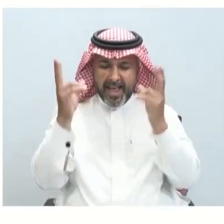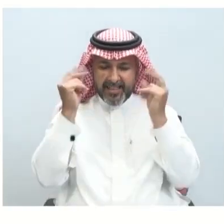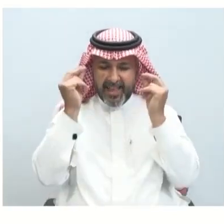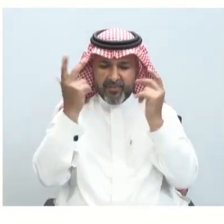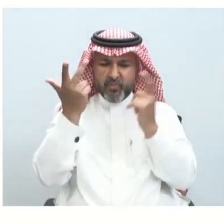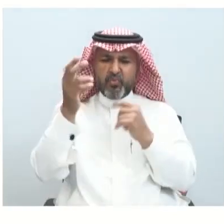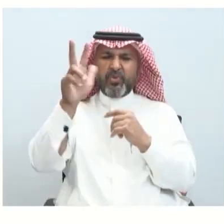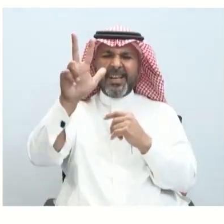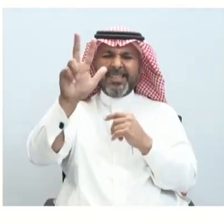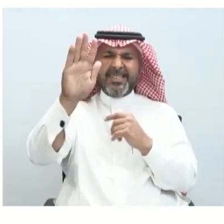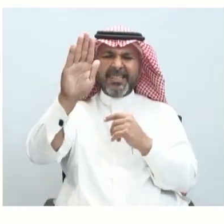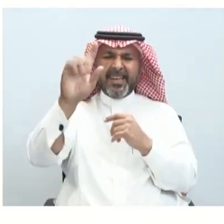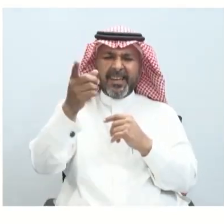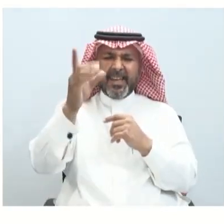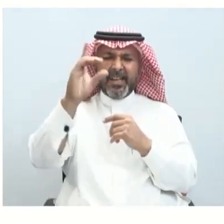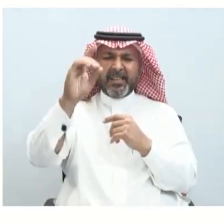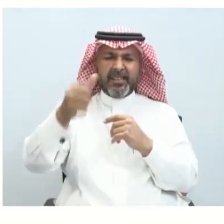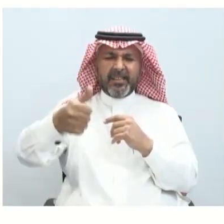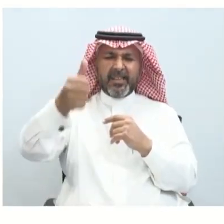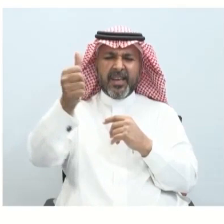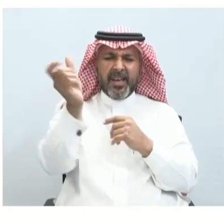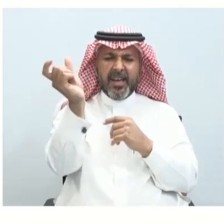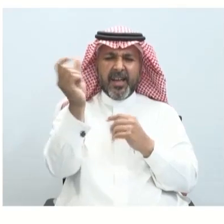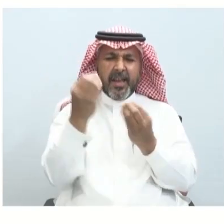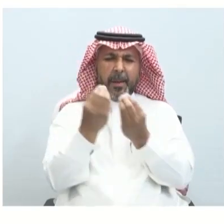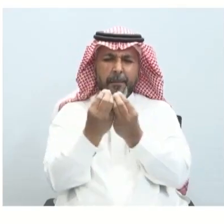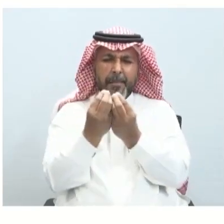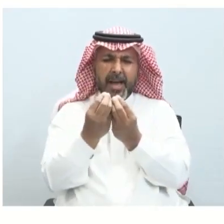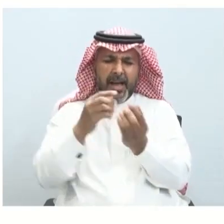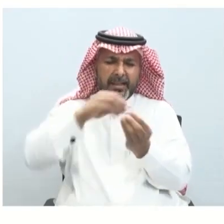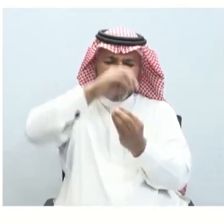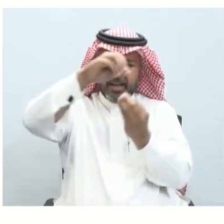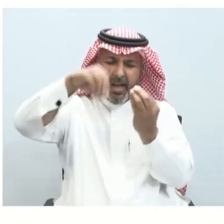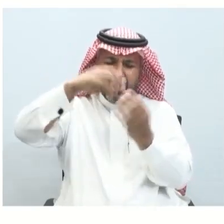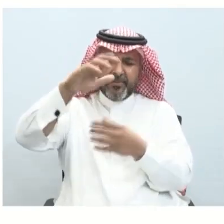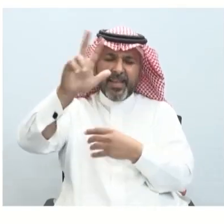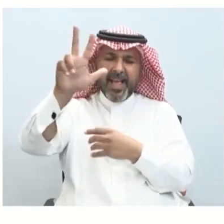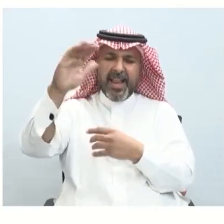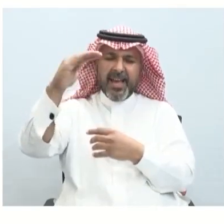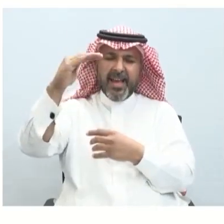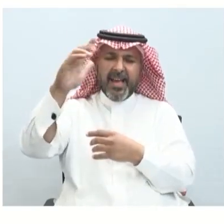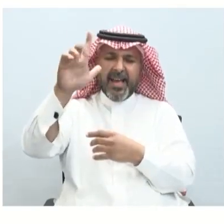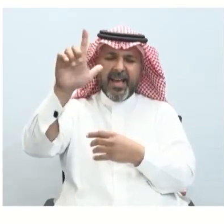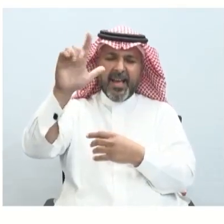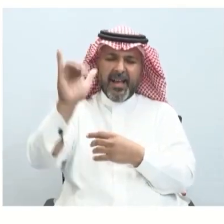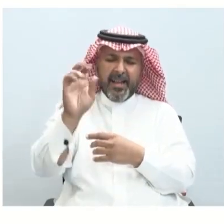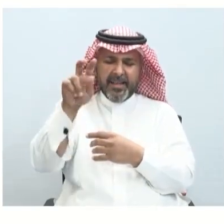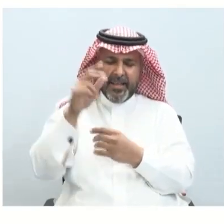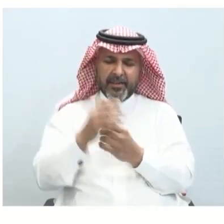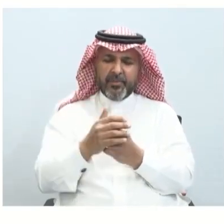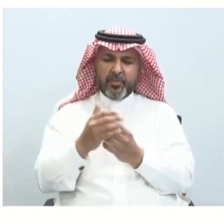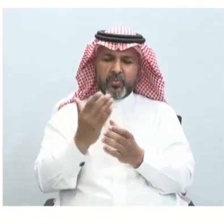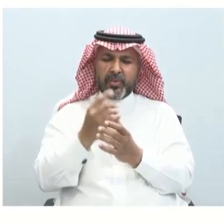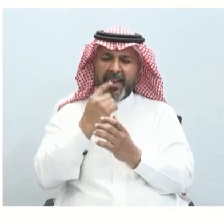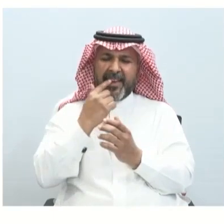ودوره الخليه وضح ووضحي لماذا تزيد حالات الاصابه بالسرطان مع تقدم في العمر ولعل هذا السؤال كان مرتبط